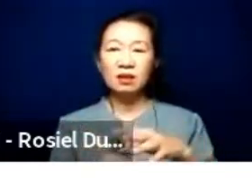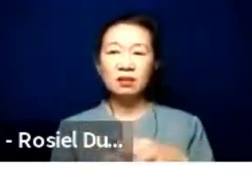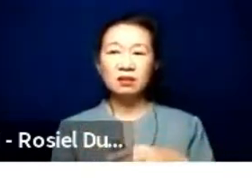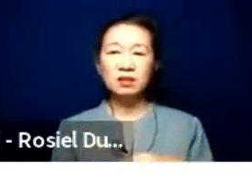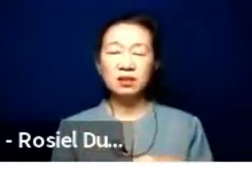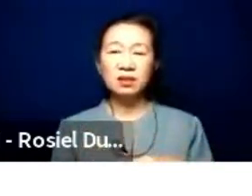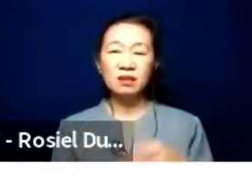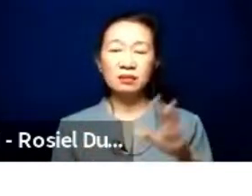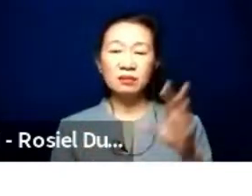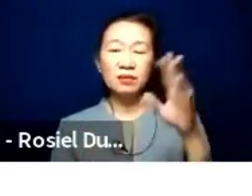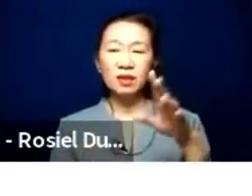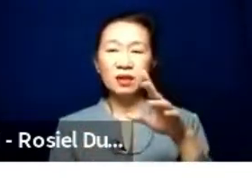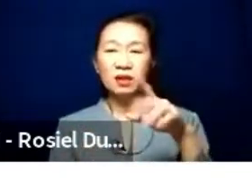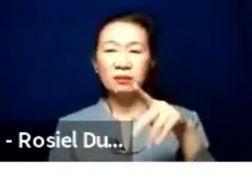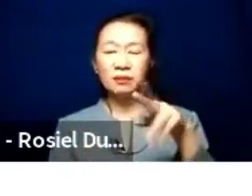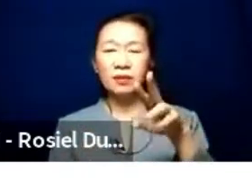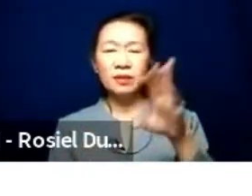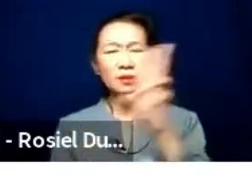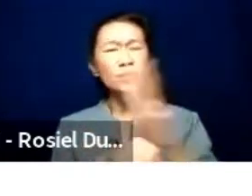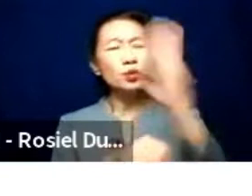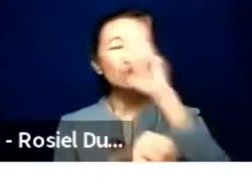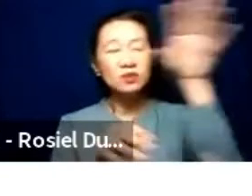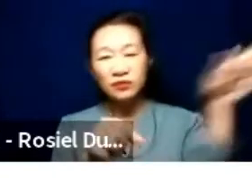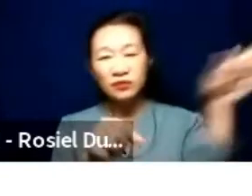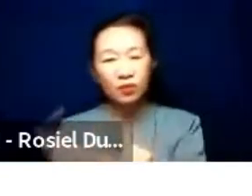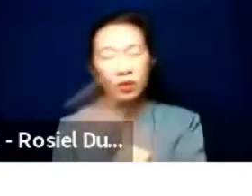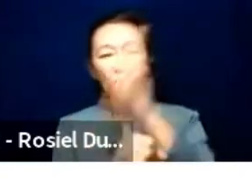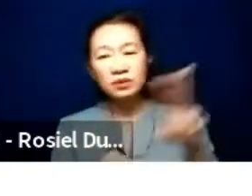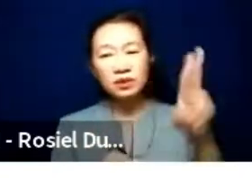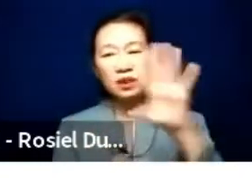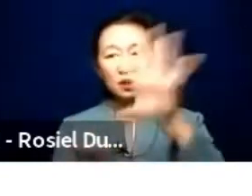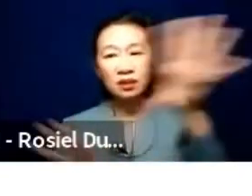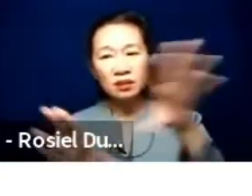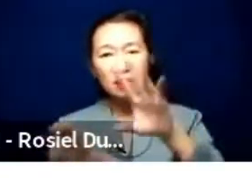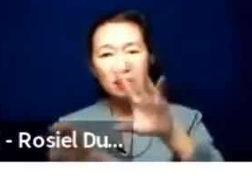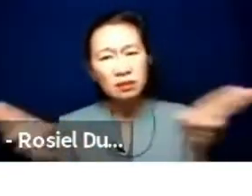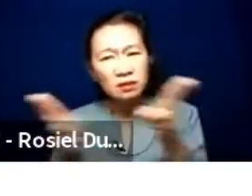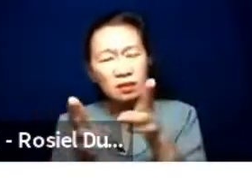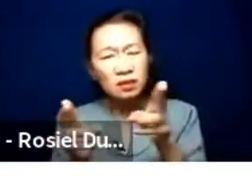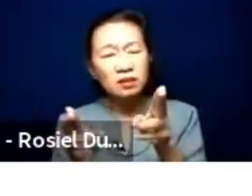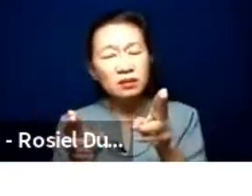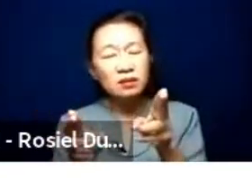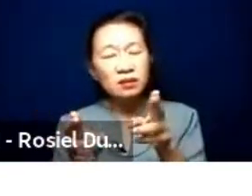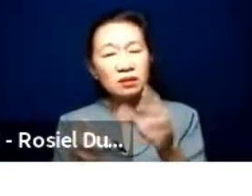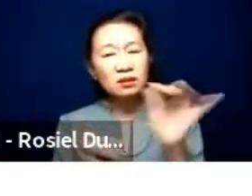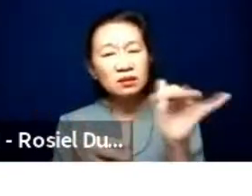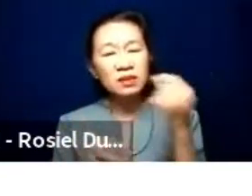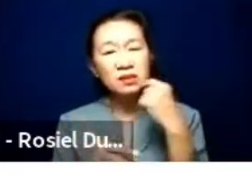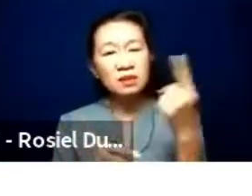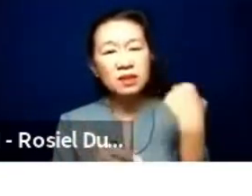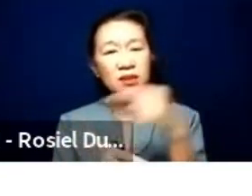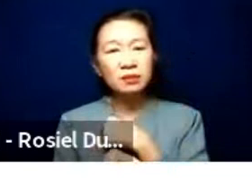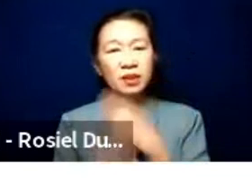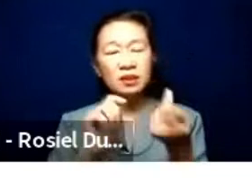kapaki-pakinabang, practical, magagamit nila. And then comprehensive, tulad nga po nung nabanggit natin kanina, pag sinabi natin